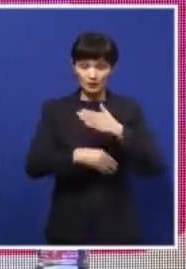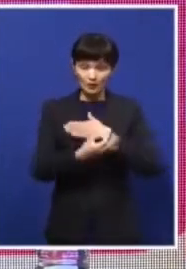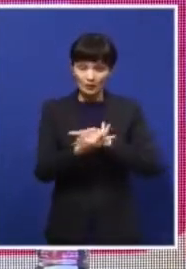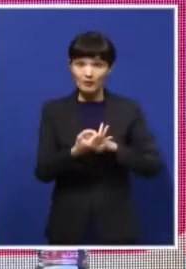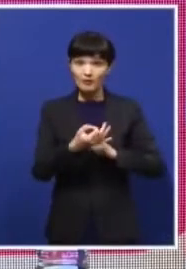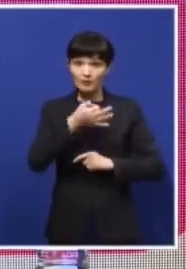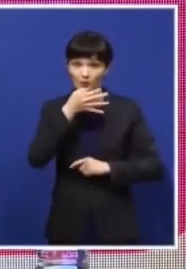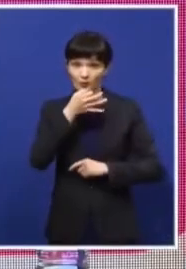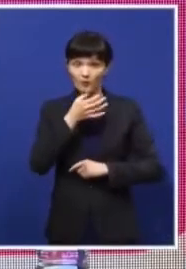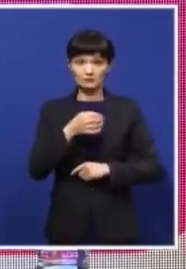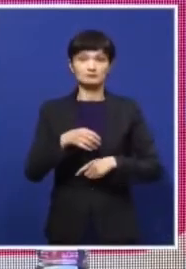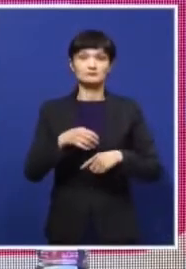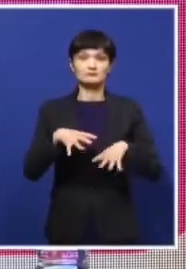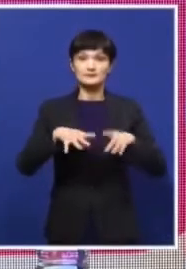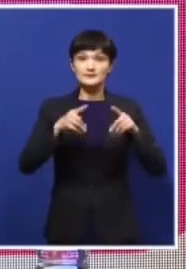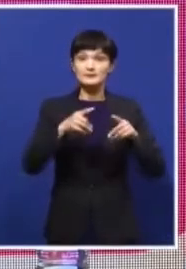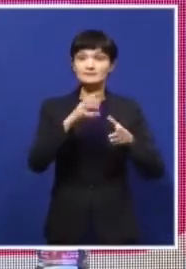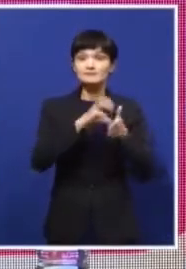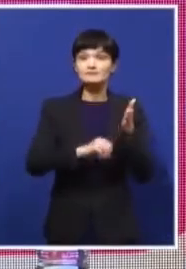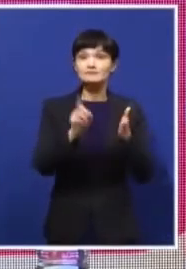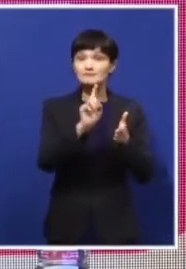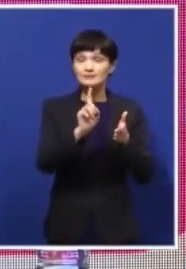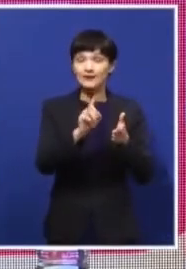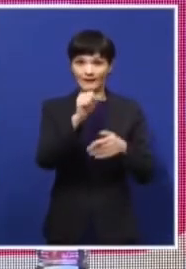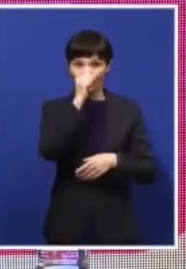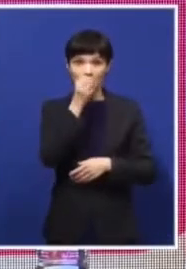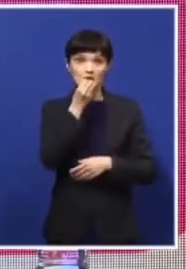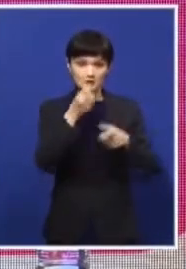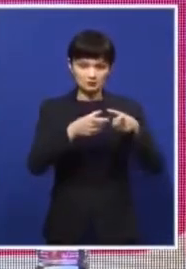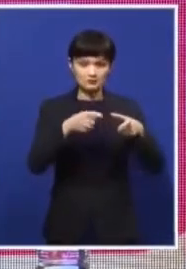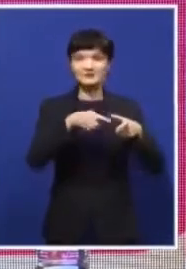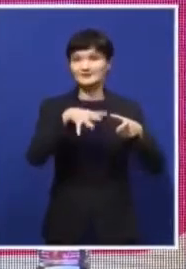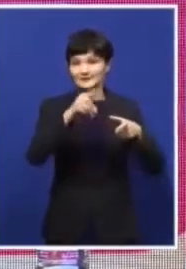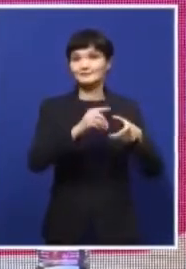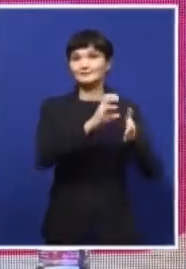会从好时券先扣。希望有回答您的问题。